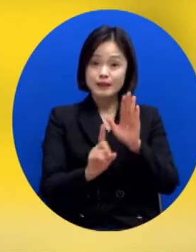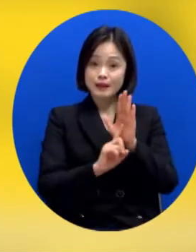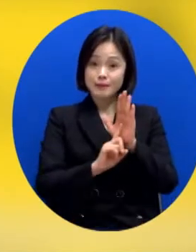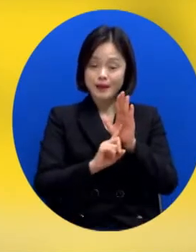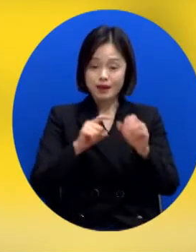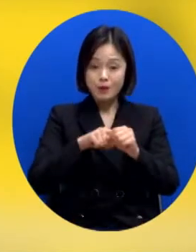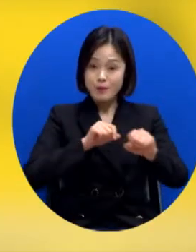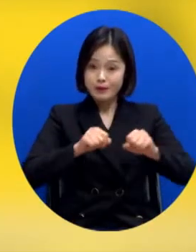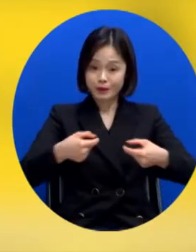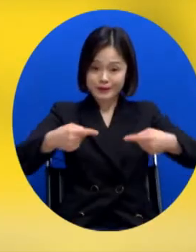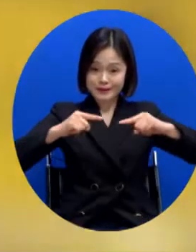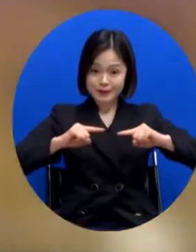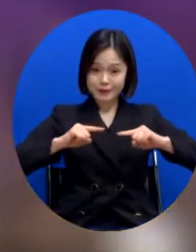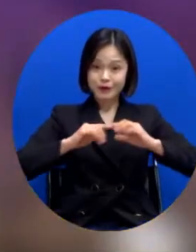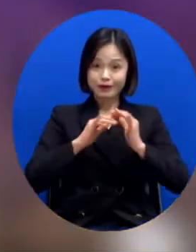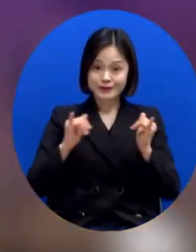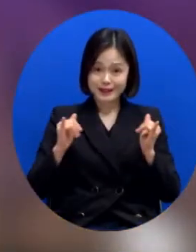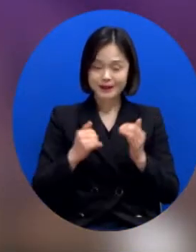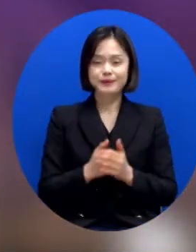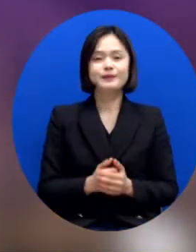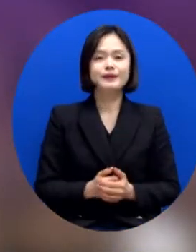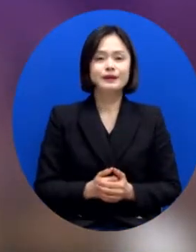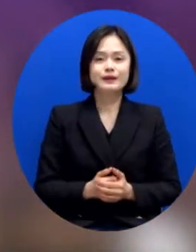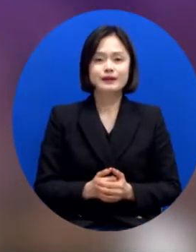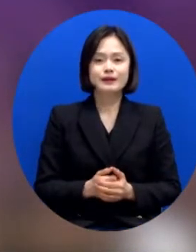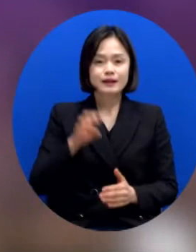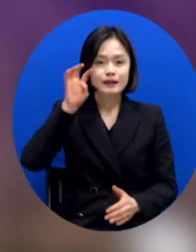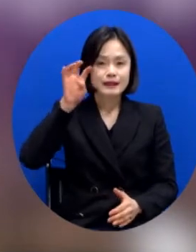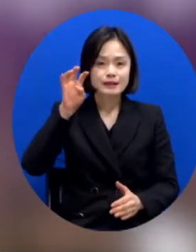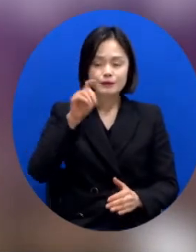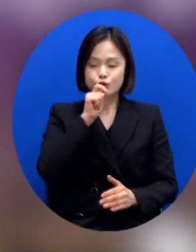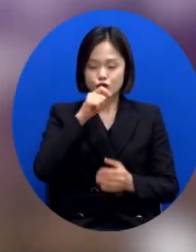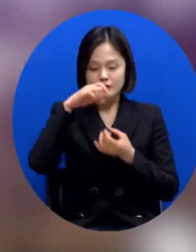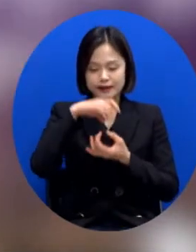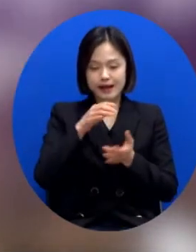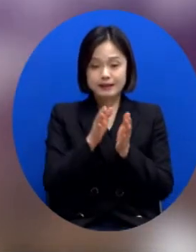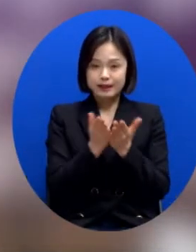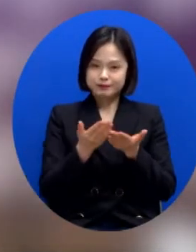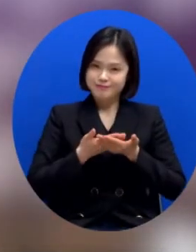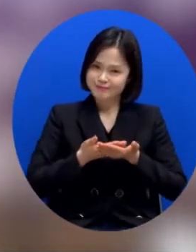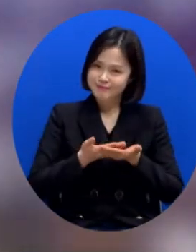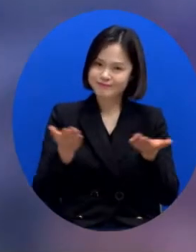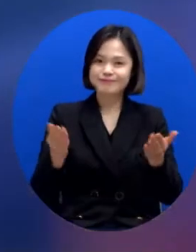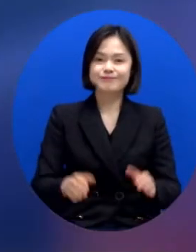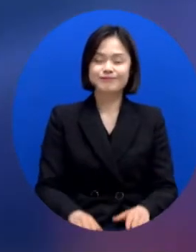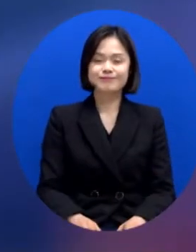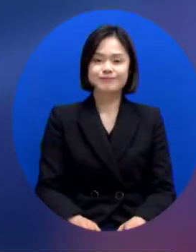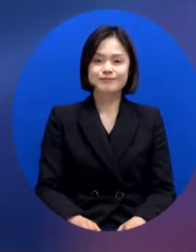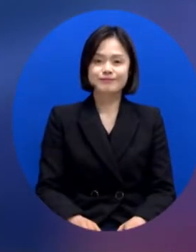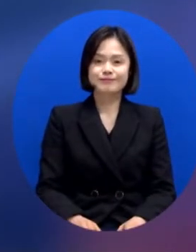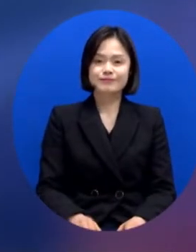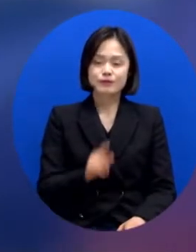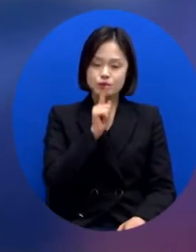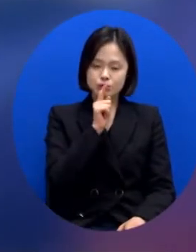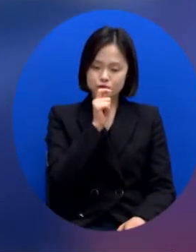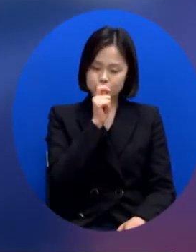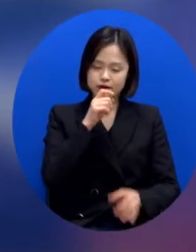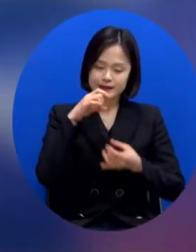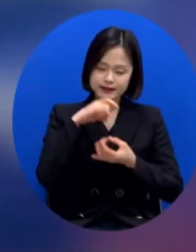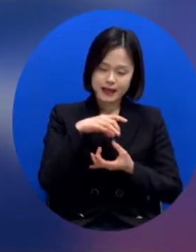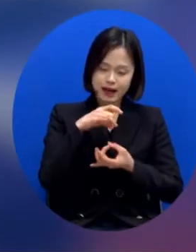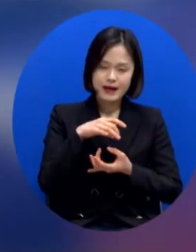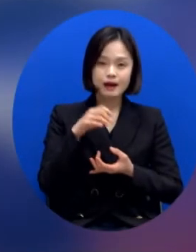이웃과 함께하는 40일 묵상 여행 등 사순절 묵상집 을 제공했으며 탄소 금식 묵상과 실천 카드를